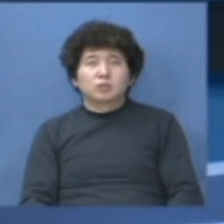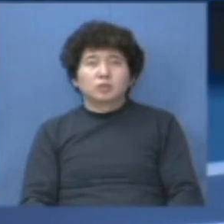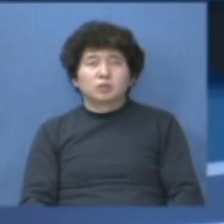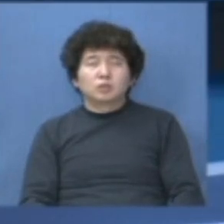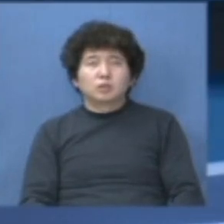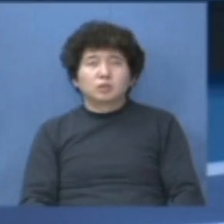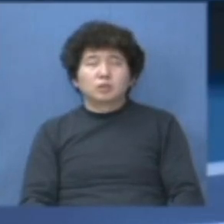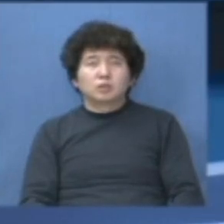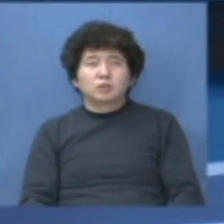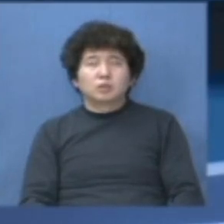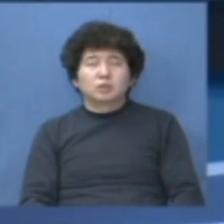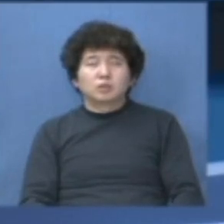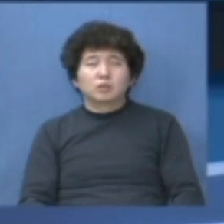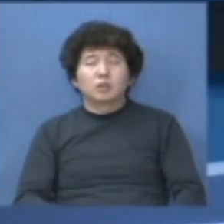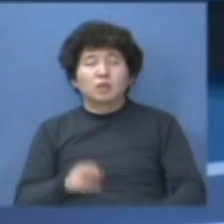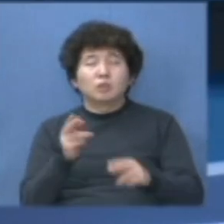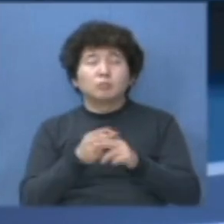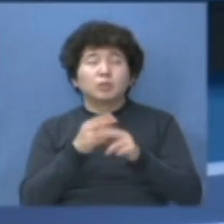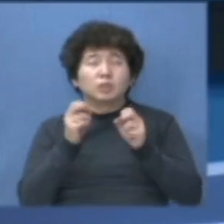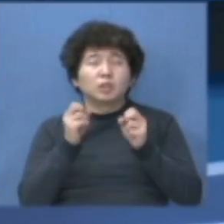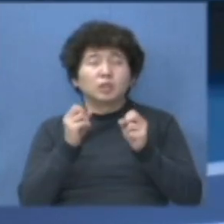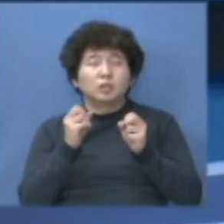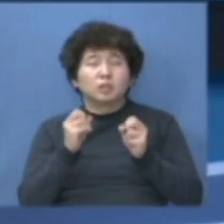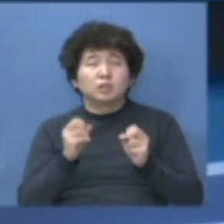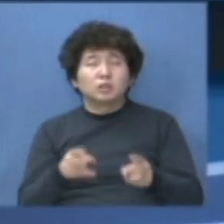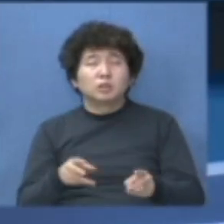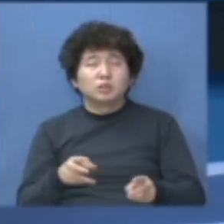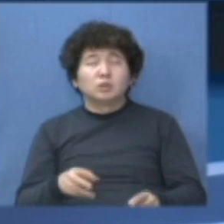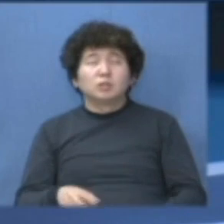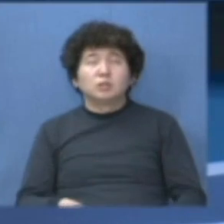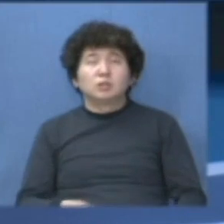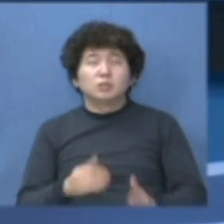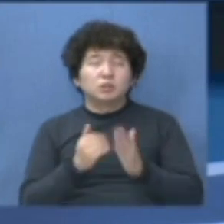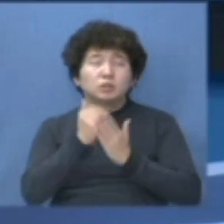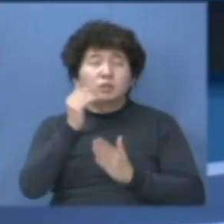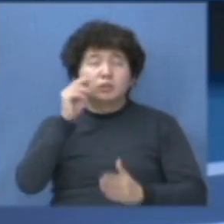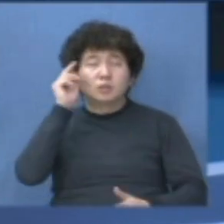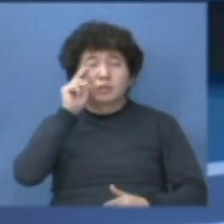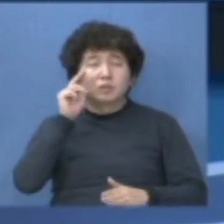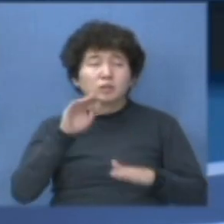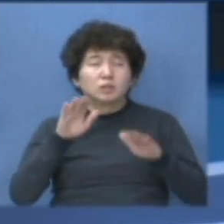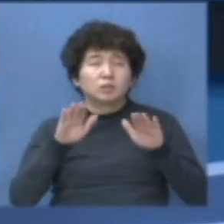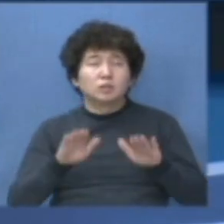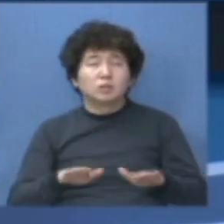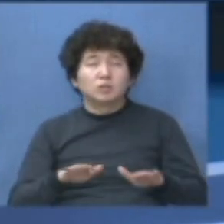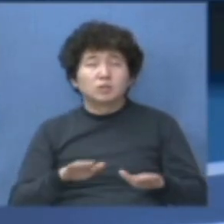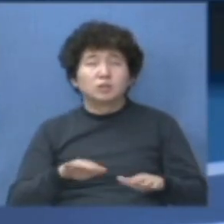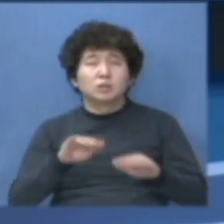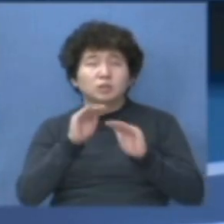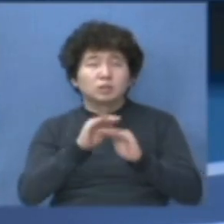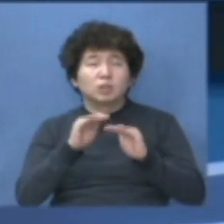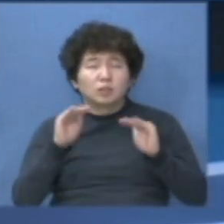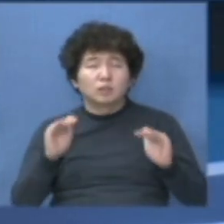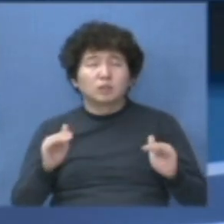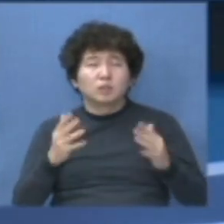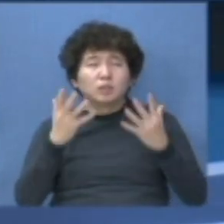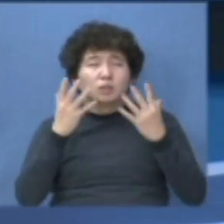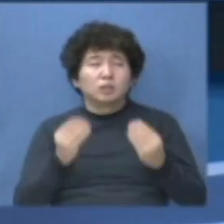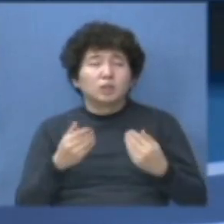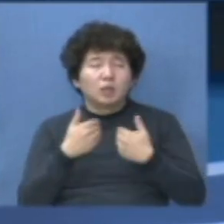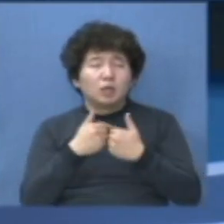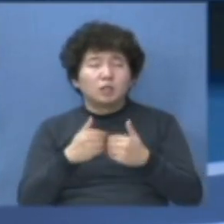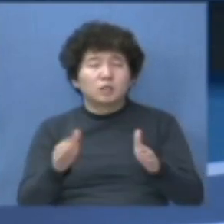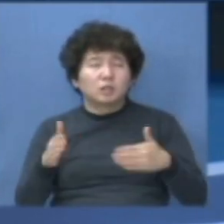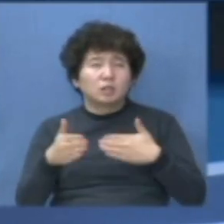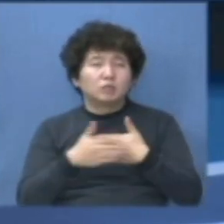Облысқа қарасты Ұлттық қауіпсіздік комитетінің департаменті жоғарғы оқу орны білімгерлерімен оқушыларға ашық есік күнін ұйымдастырды.